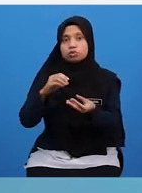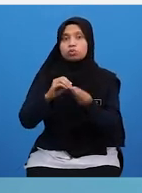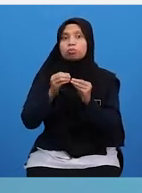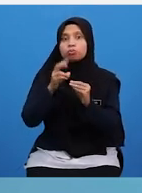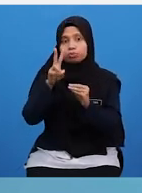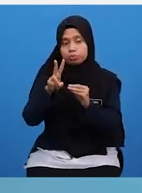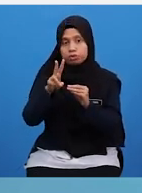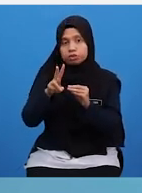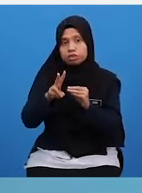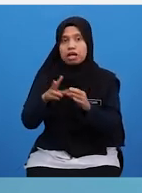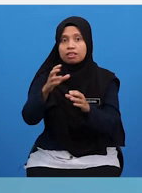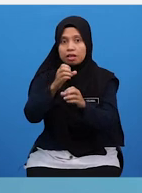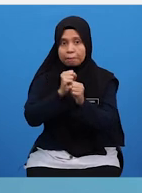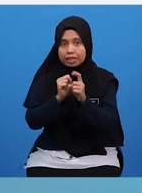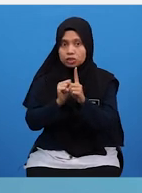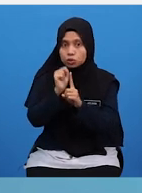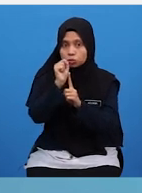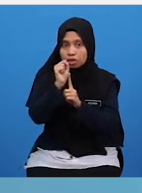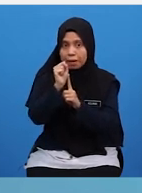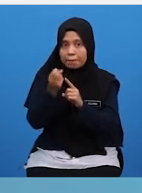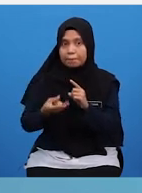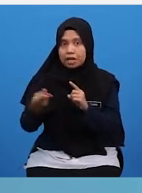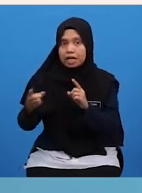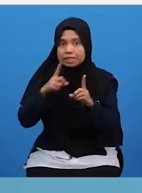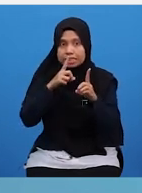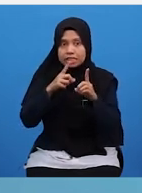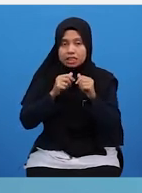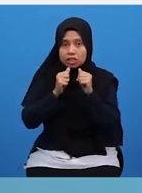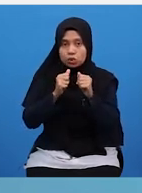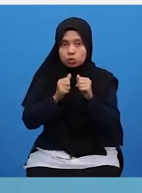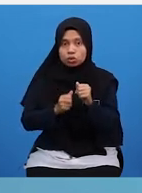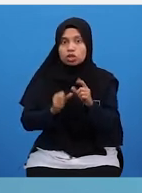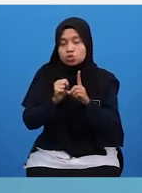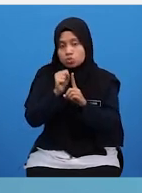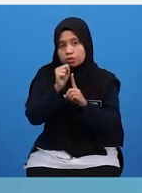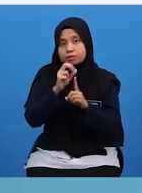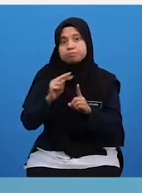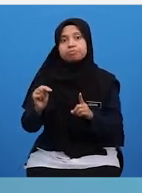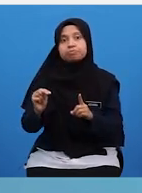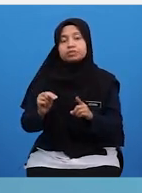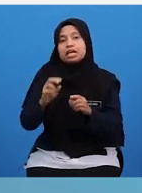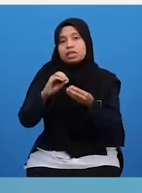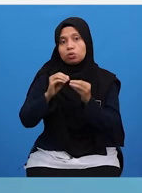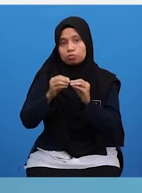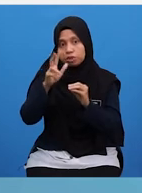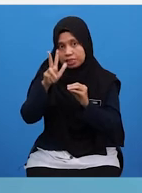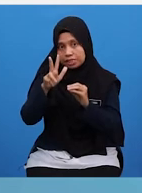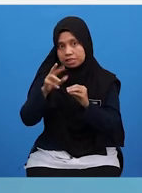Kedua, murid-murid dapat menyukat bahan lilin mengikut sukatan.